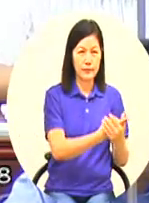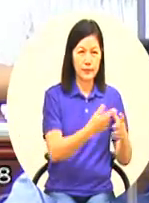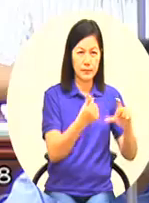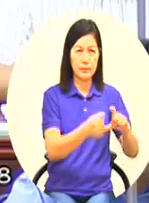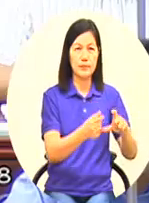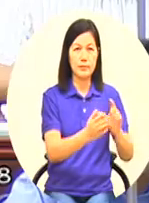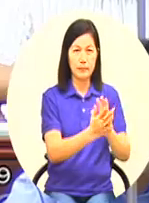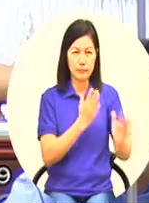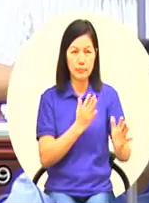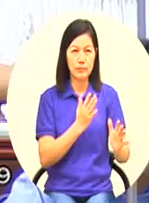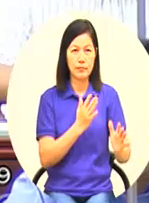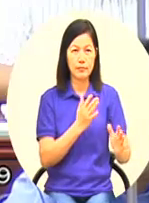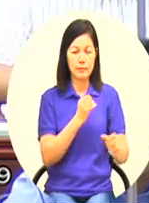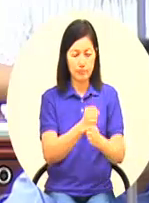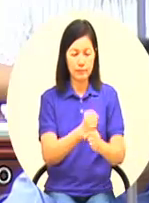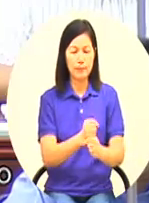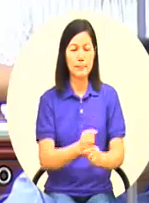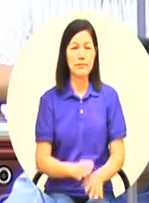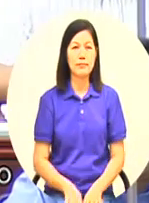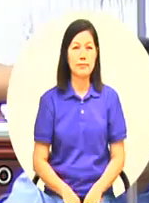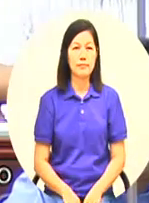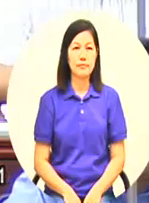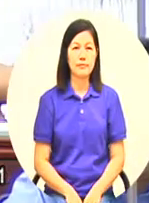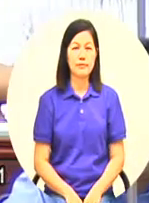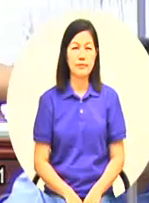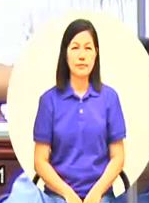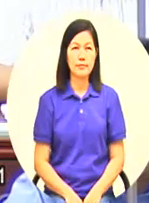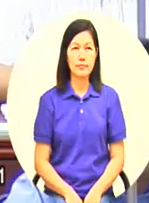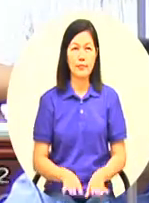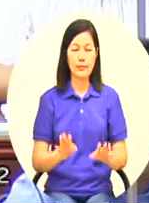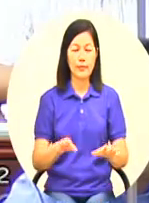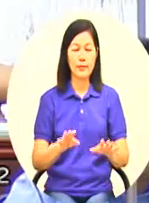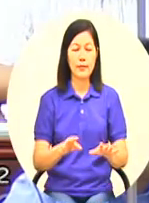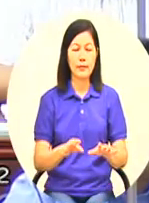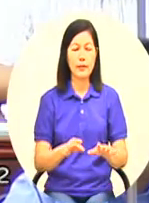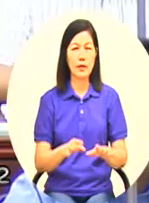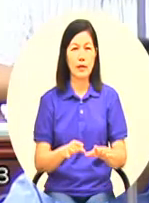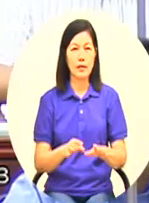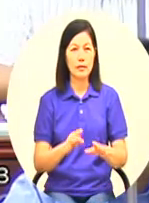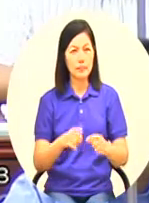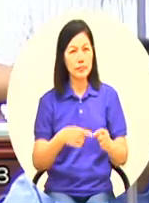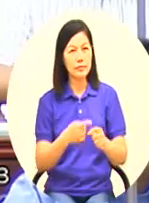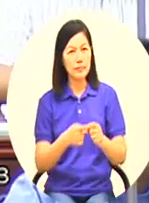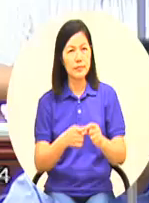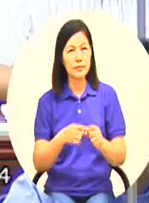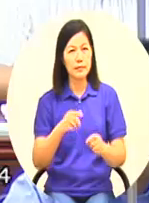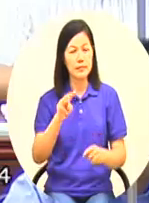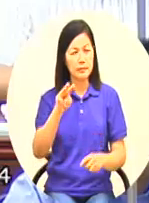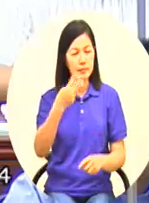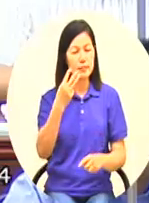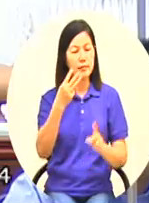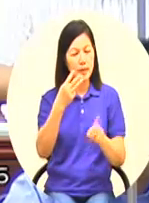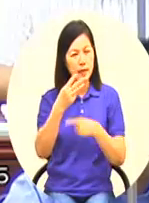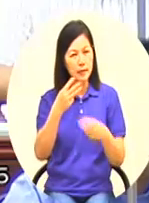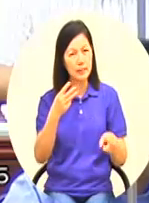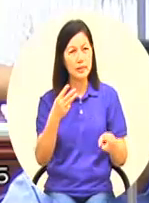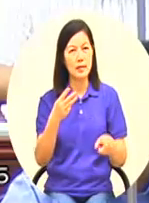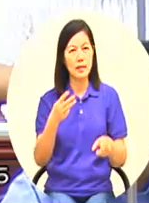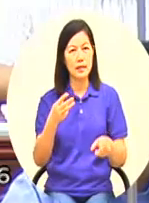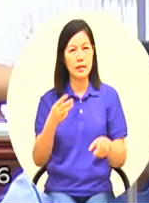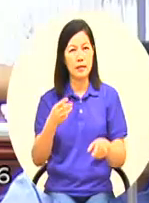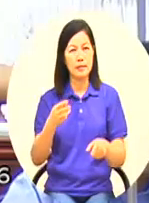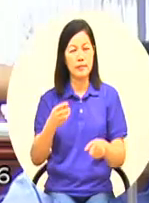在来讲，大概每年大概目前大概都有编列几年头底下300几个，300多位。